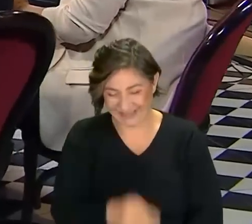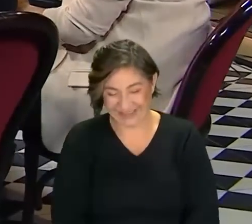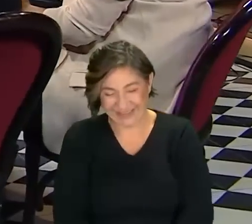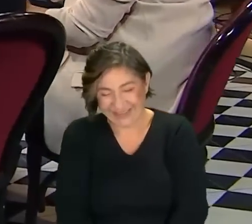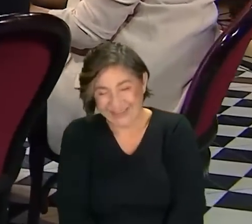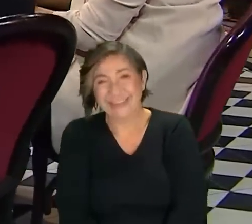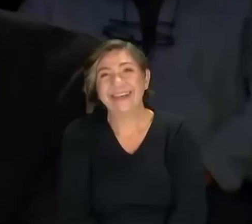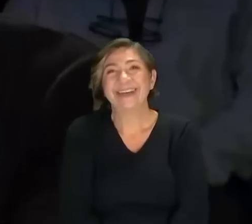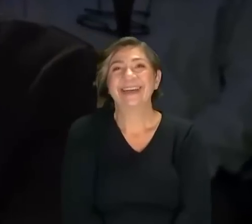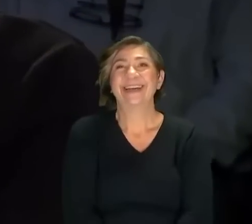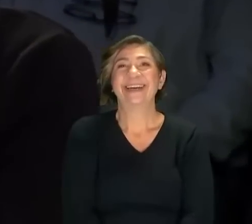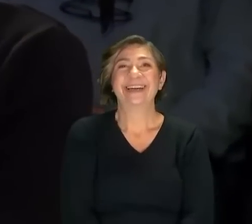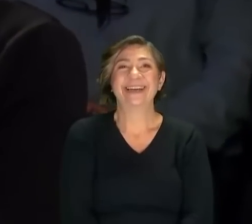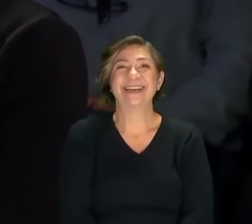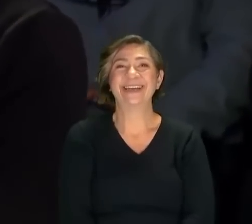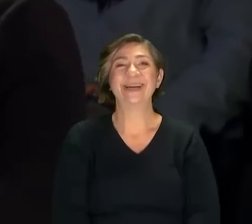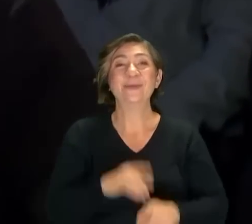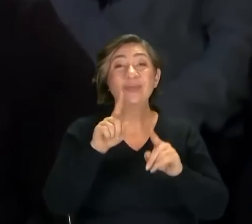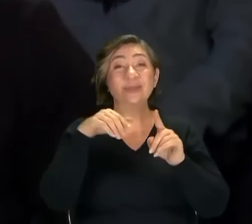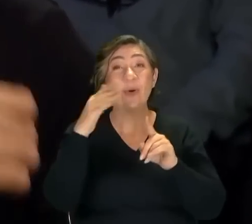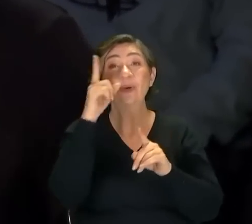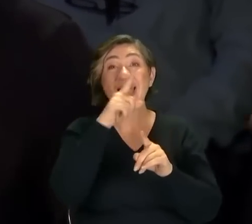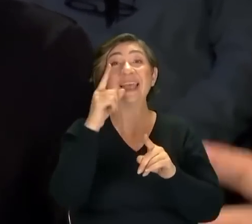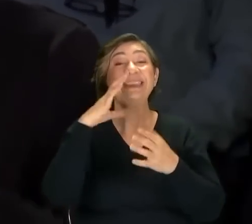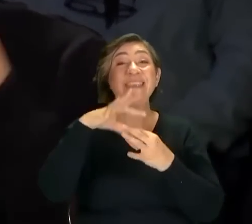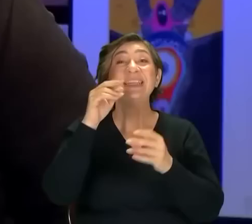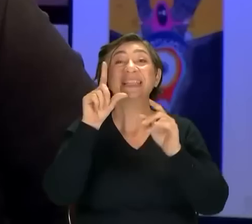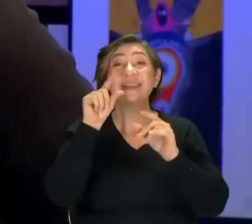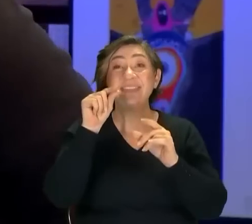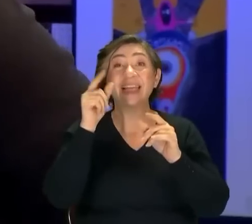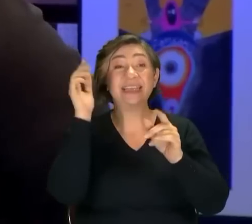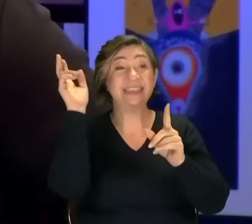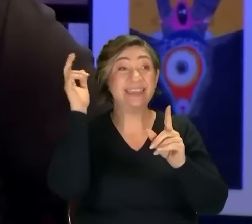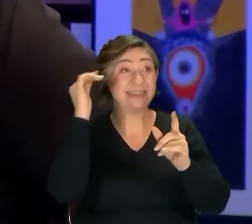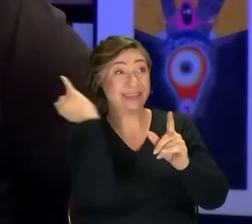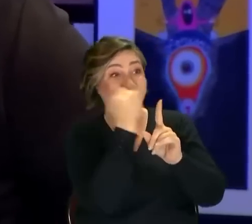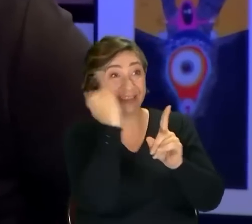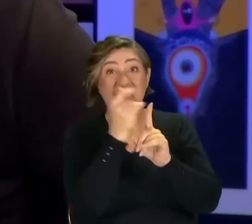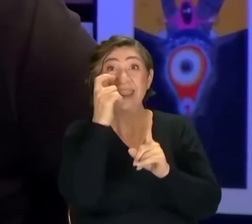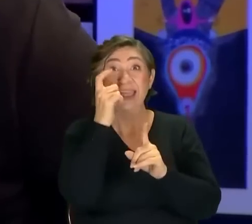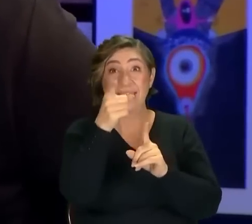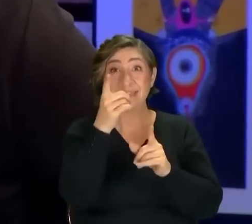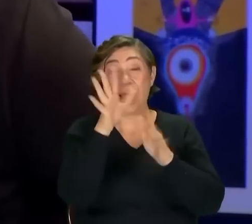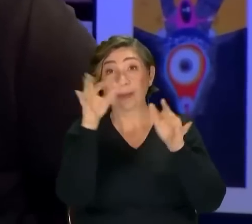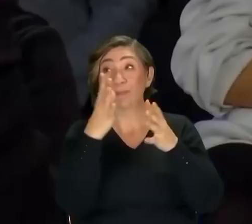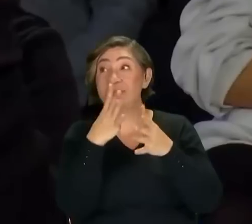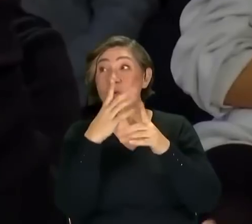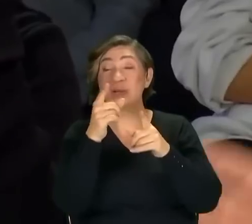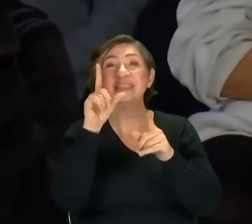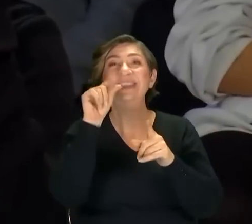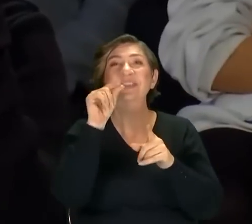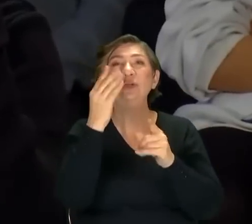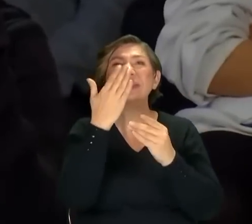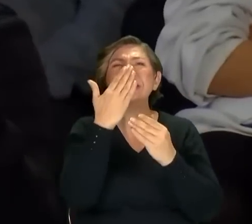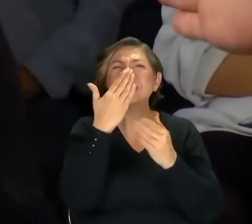Keşke hiç kullanmasaydık. Bundan sonra o yüzden insanları mı özledim? Twitter'da falan linç ederken abicim dikkat et. Bak sen göz önünde ya, bir insansın. Ya Twitter çok saf